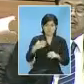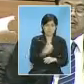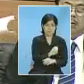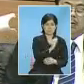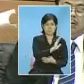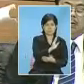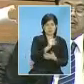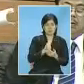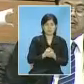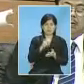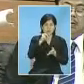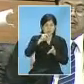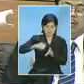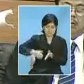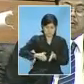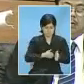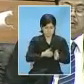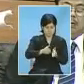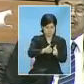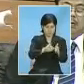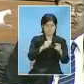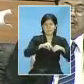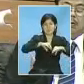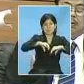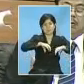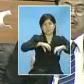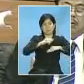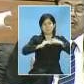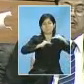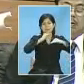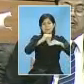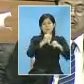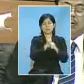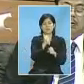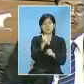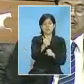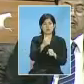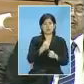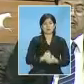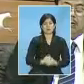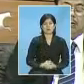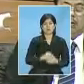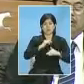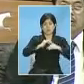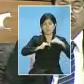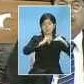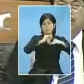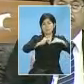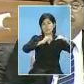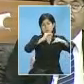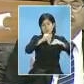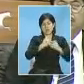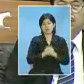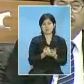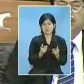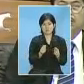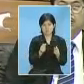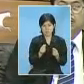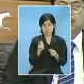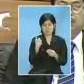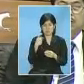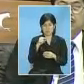สามารถที่จะดำเนินการในการพัฒนาได้และเป็นการพัฒนาอสังหาริมทรัพย์บางทีที่ดินตาบอดนั้นมี